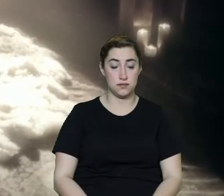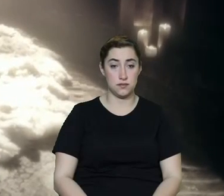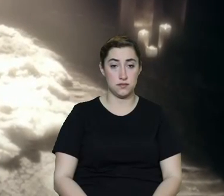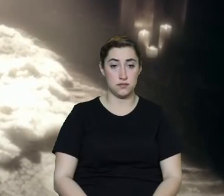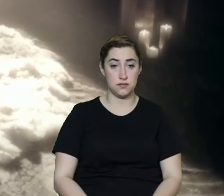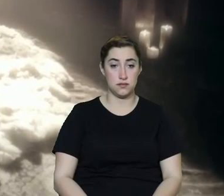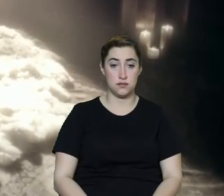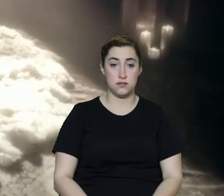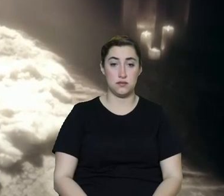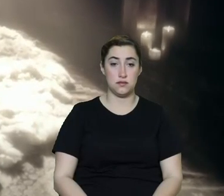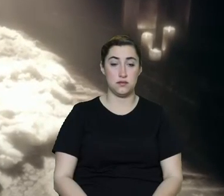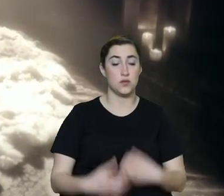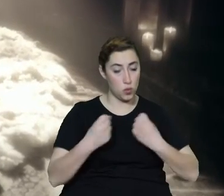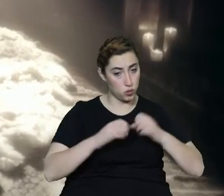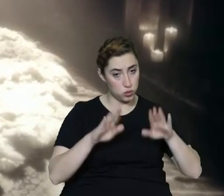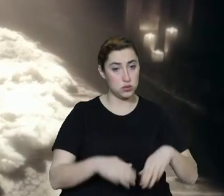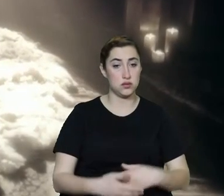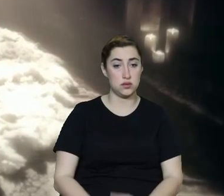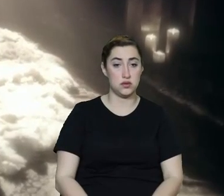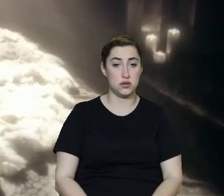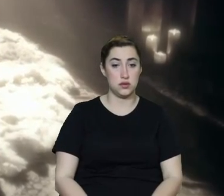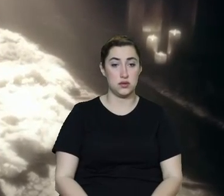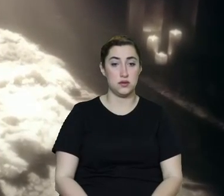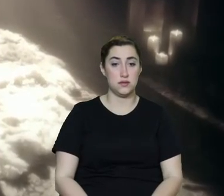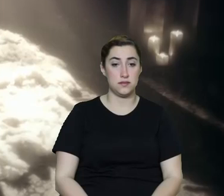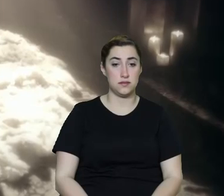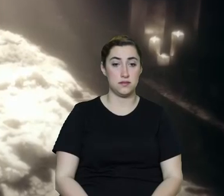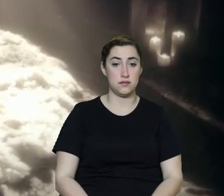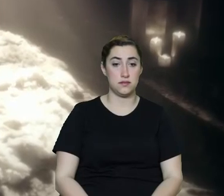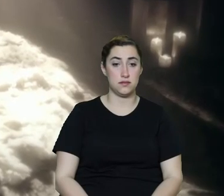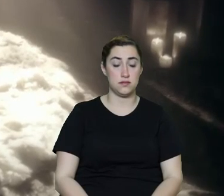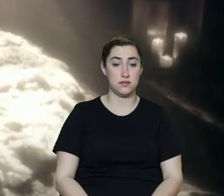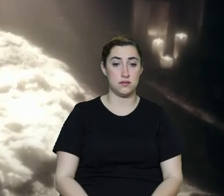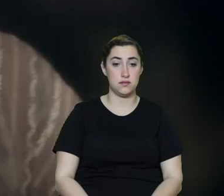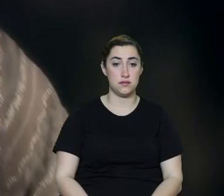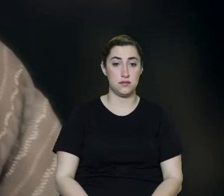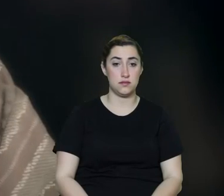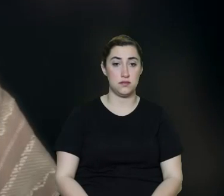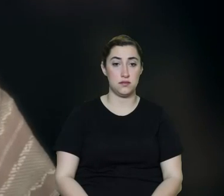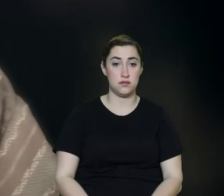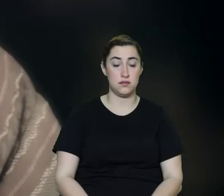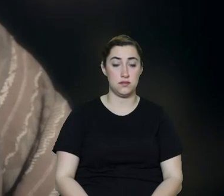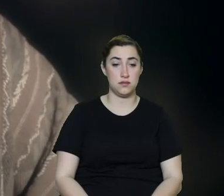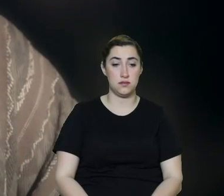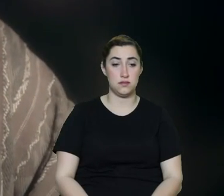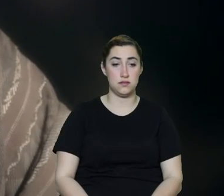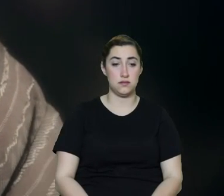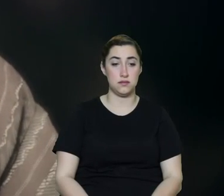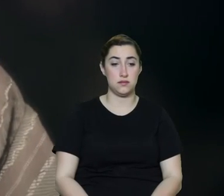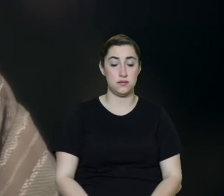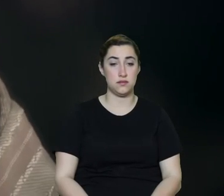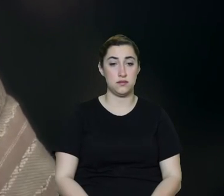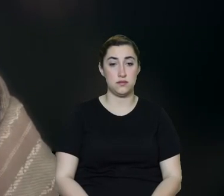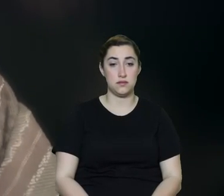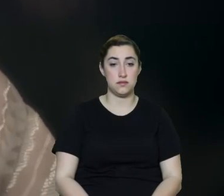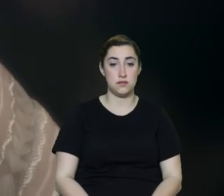Biraz daha yaklaştı. Otur hele. Oturdu. Yüzünde huzur dolu bir gülümseme. Şeyh'e Yunus'un geldiğini haber veren